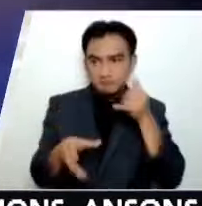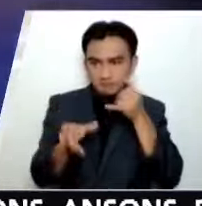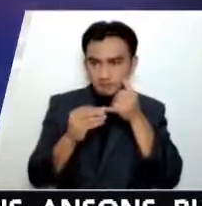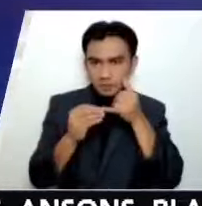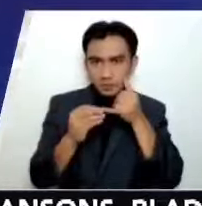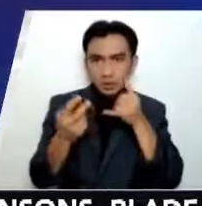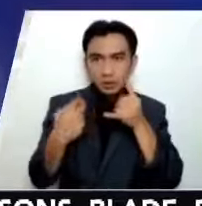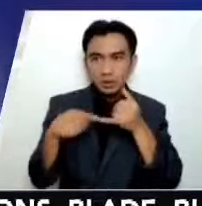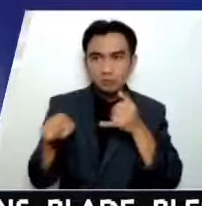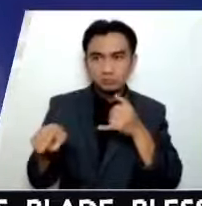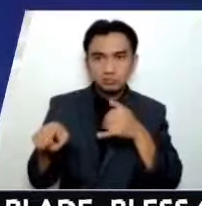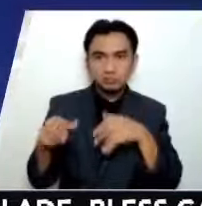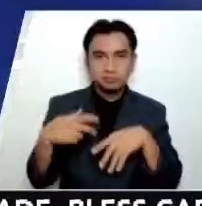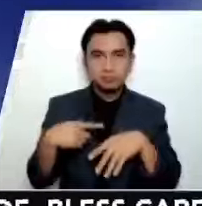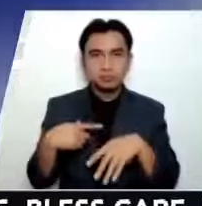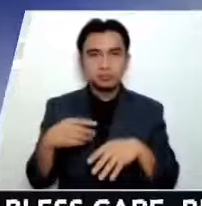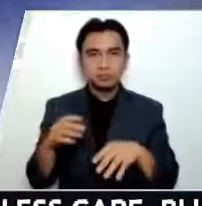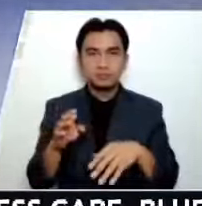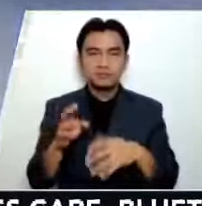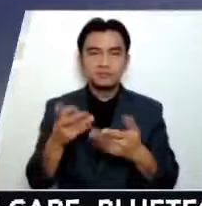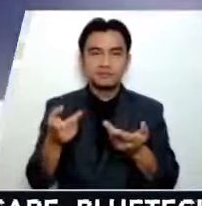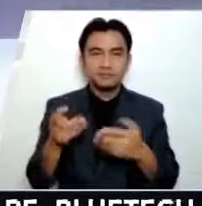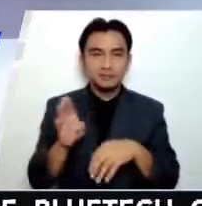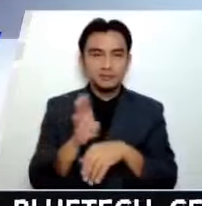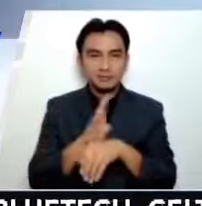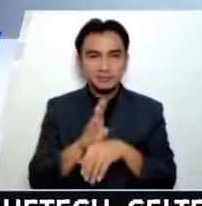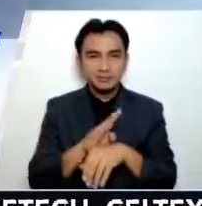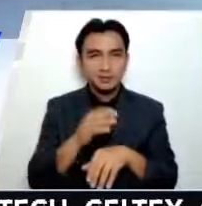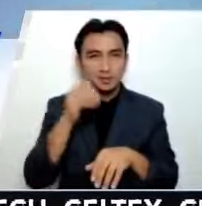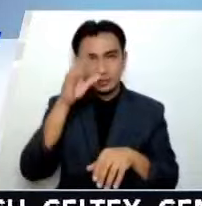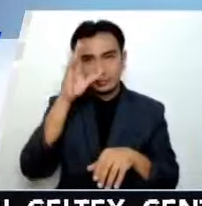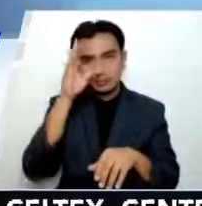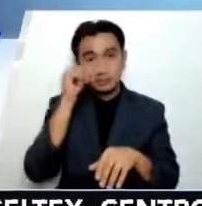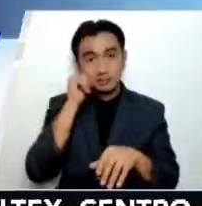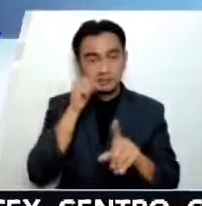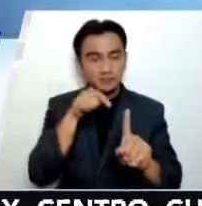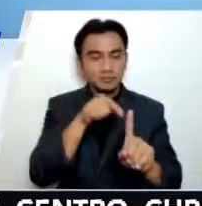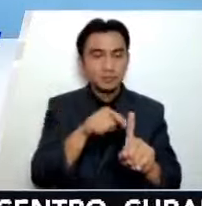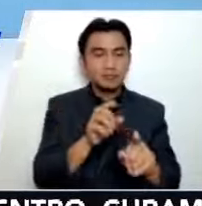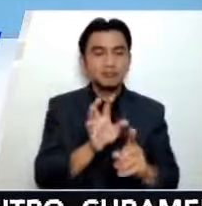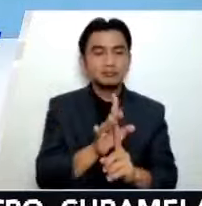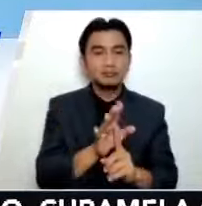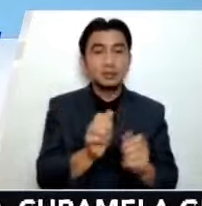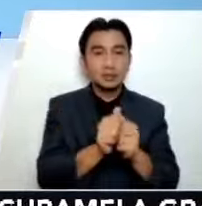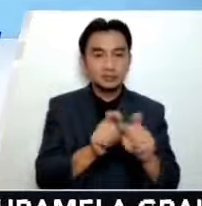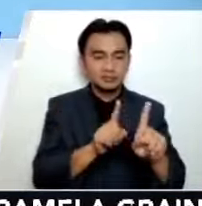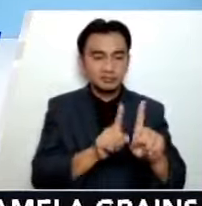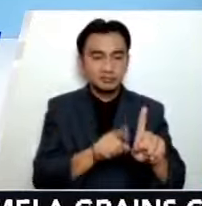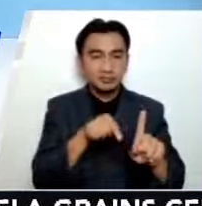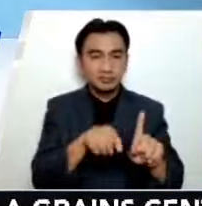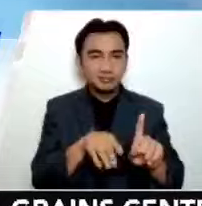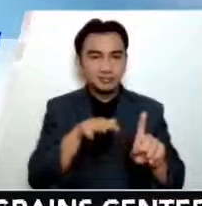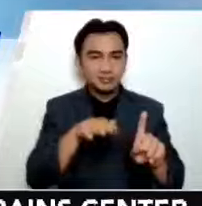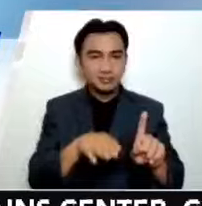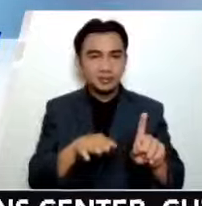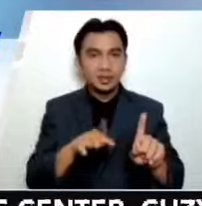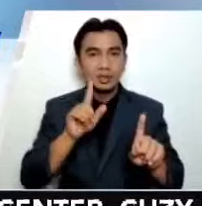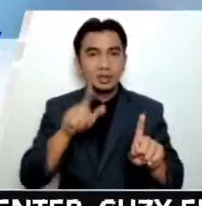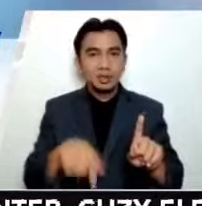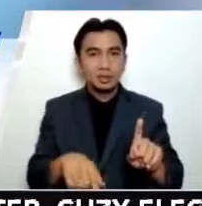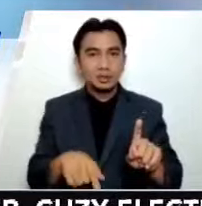abala sa pagsisindi ng kandila ang isang babae na may kasamang bata. Maya-maya, nilapitan na siya ng